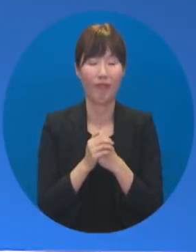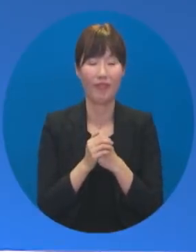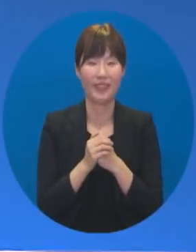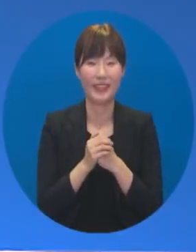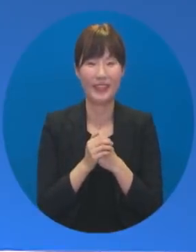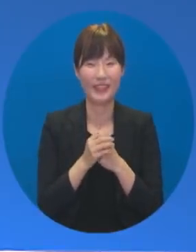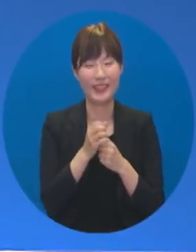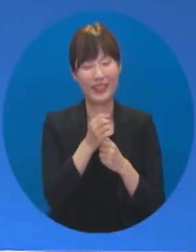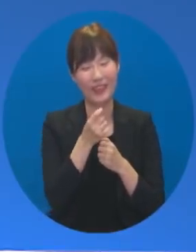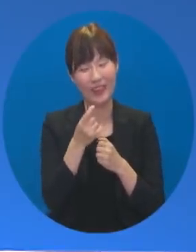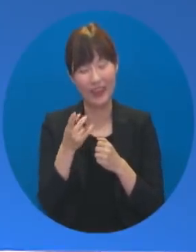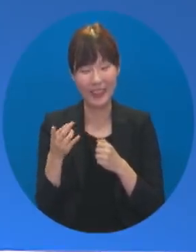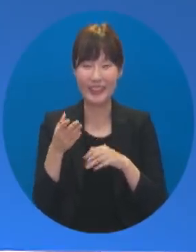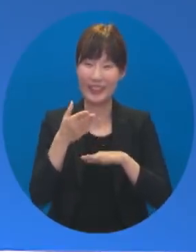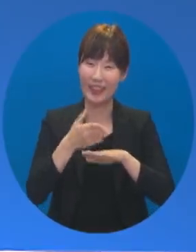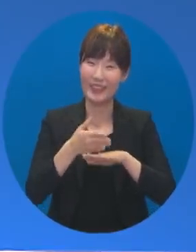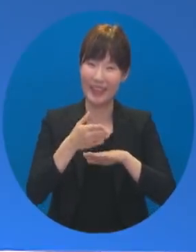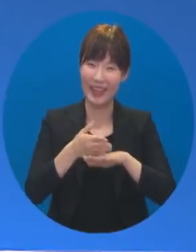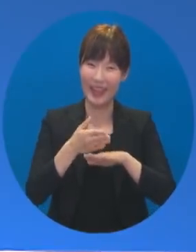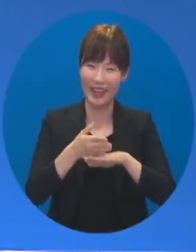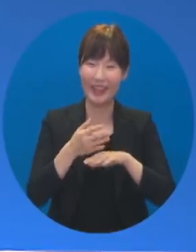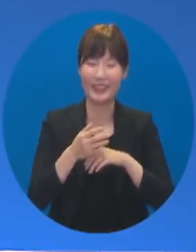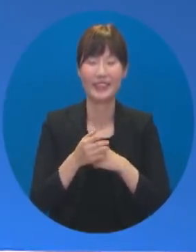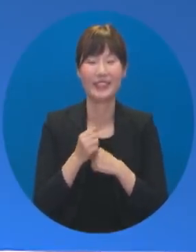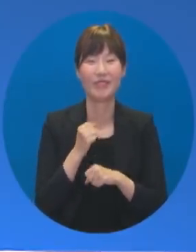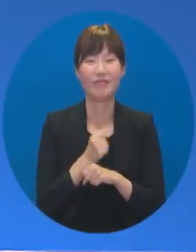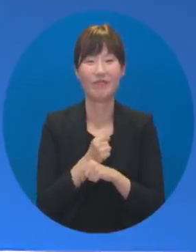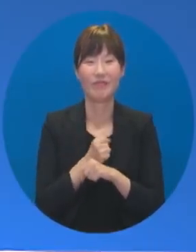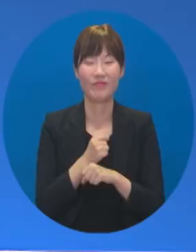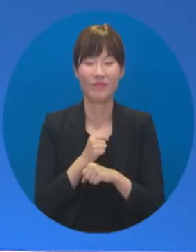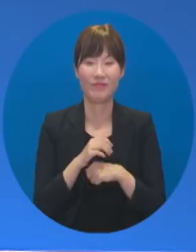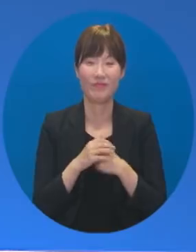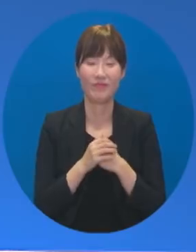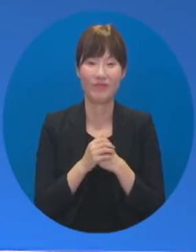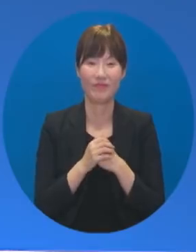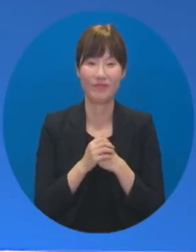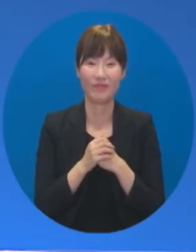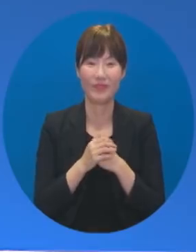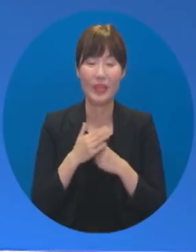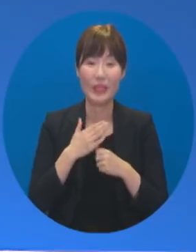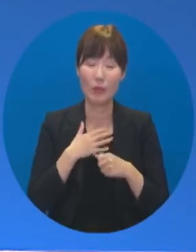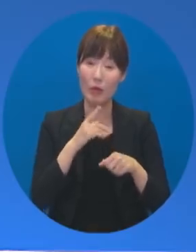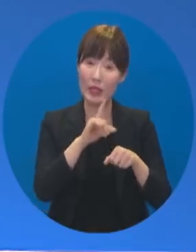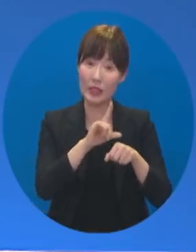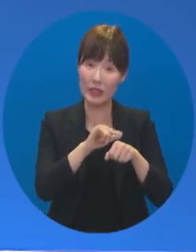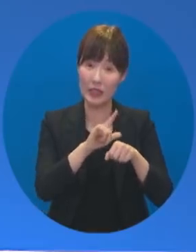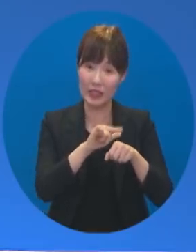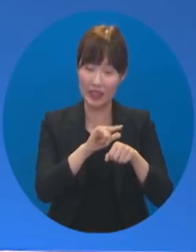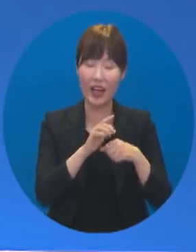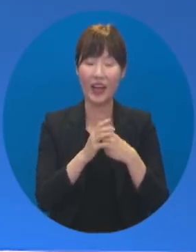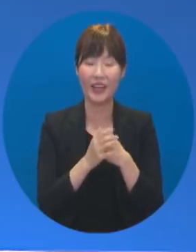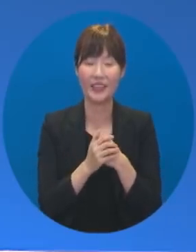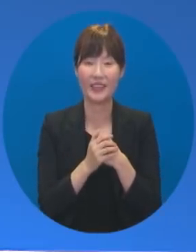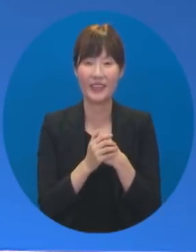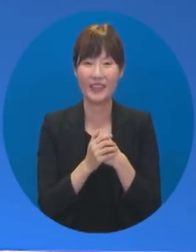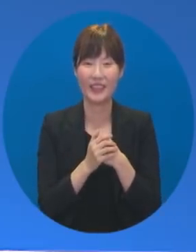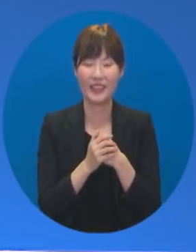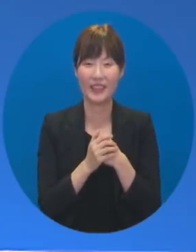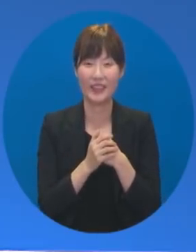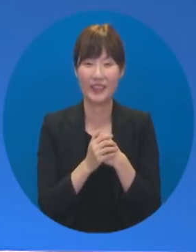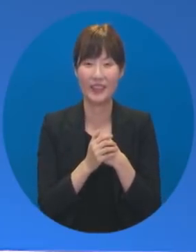감사해야죠. 어떻게 하겠습니까? 저는 그 시간이라는 것, 그 시간에서